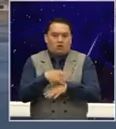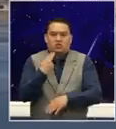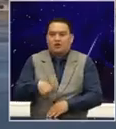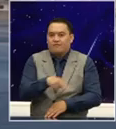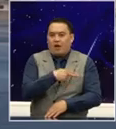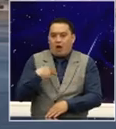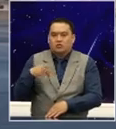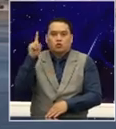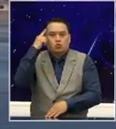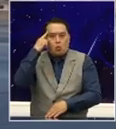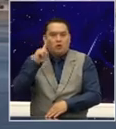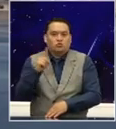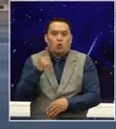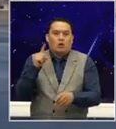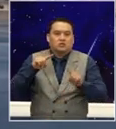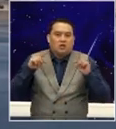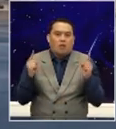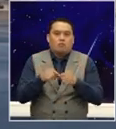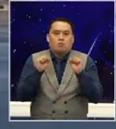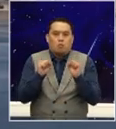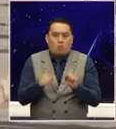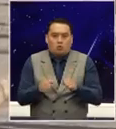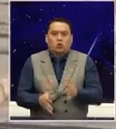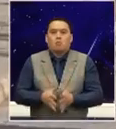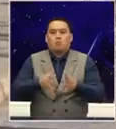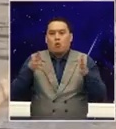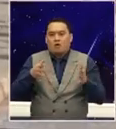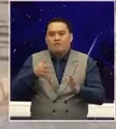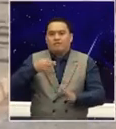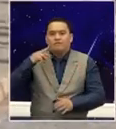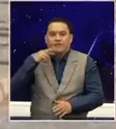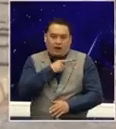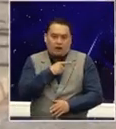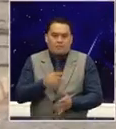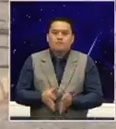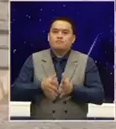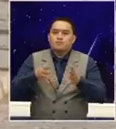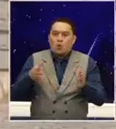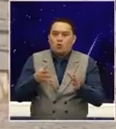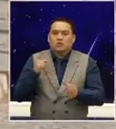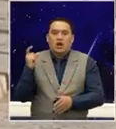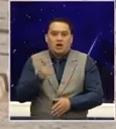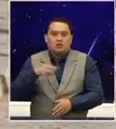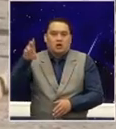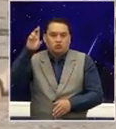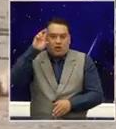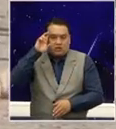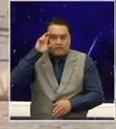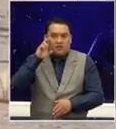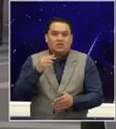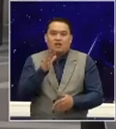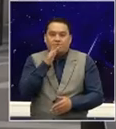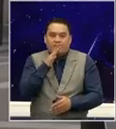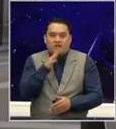Правительство Швеции считает, что введение карантина может принести больший вред. Наиболее сильно пострадает экономика страны. За